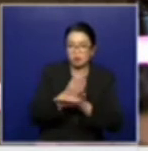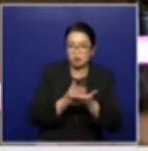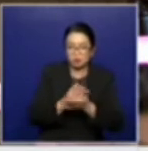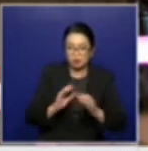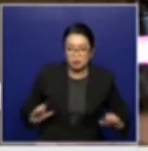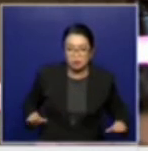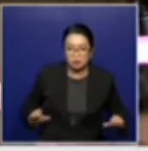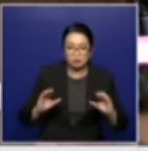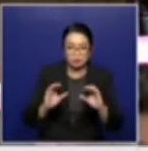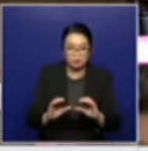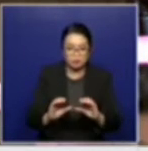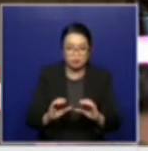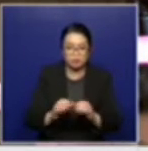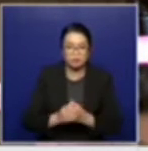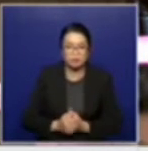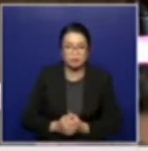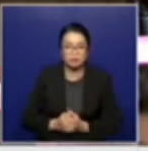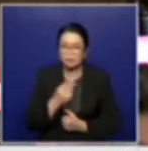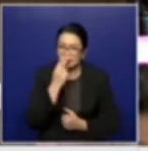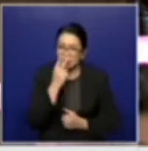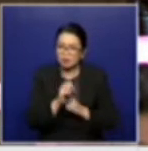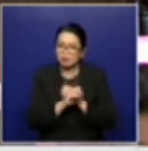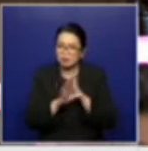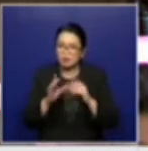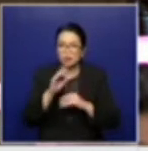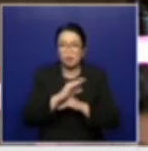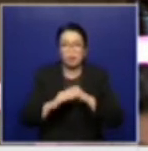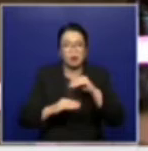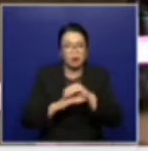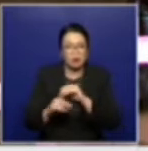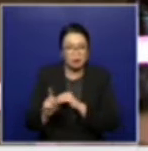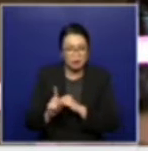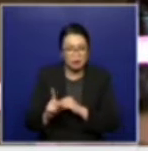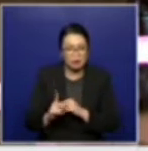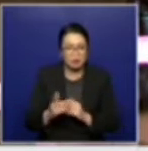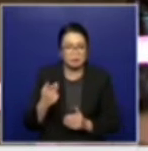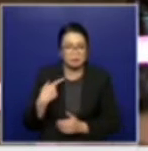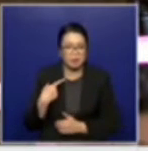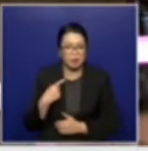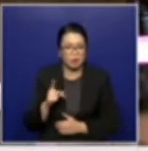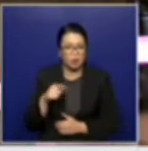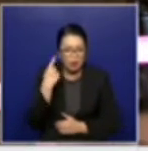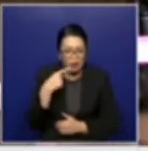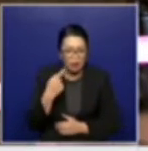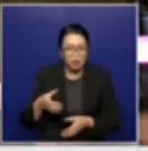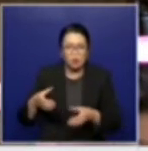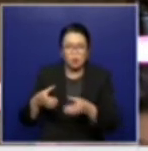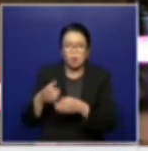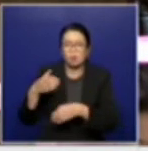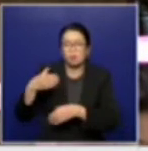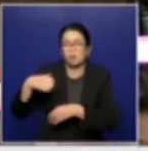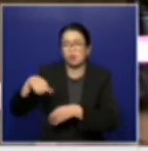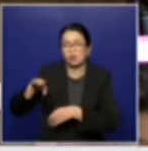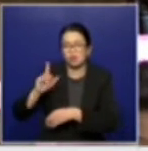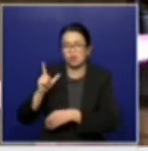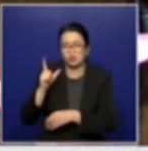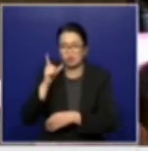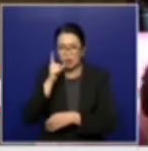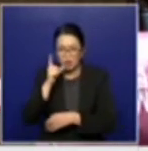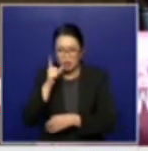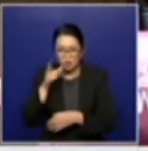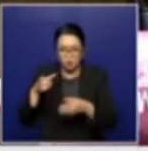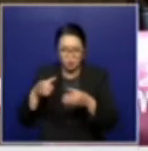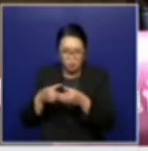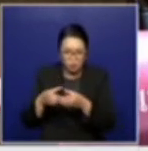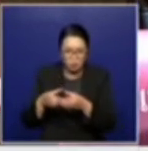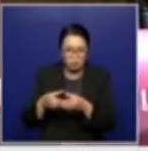เราจะเห็นได้ชัดเลยว่าโครงการนี้เนี่ยคนที่ได้ประโยชน์สูงสุดคือบรรดาผู้ประกอบการโม